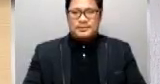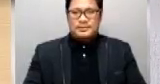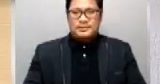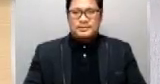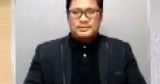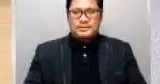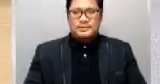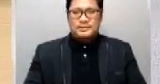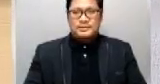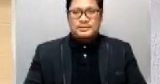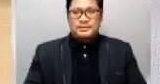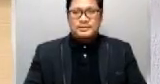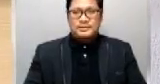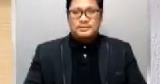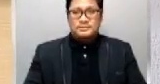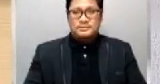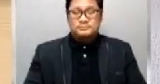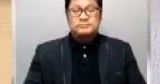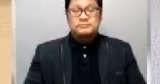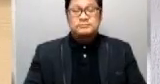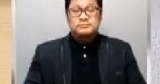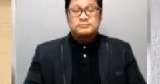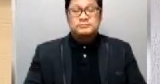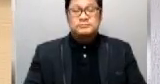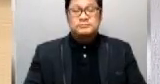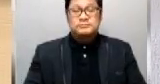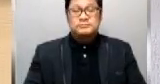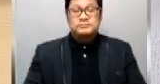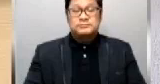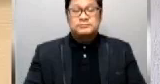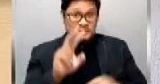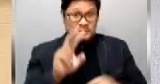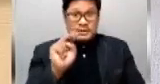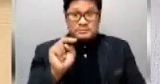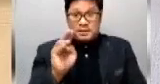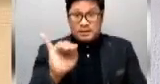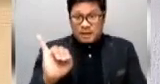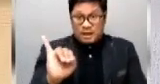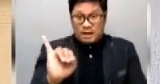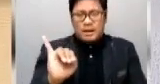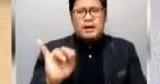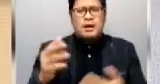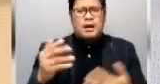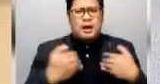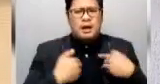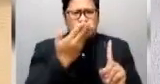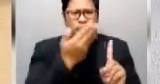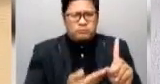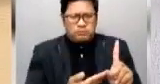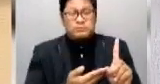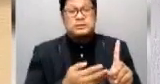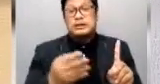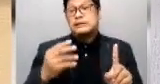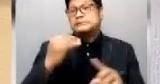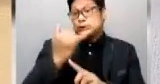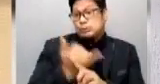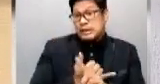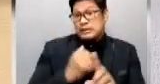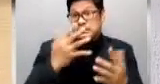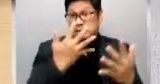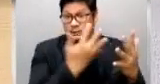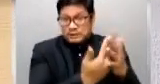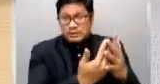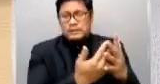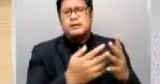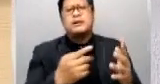sa pagsisiyasat ng National Bureau of Investigation na isang detainee na nito pang Enero nakakulong ang asset na isinama ng pulisya sa